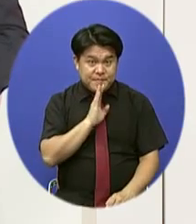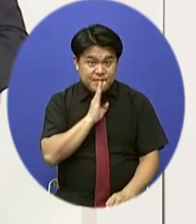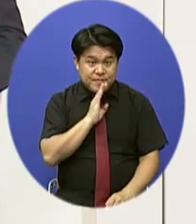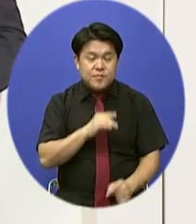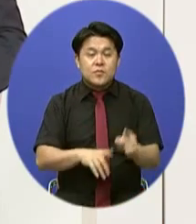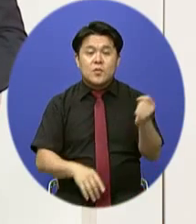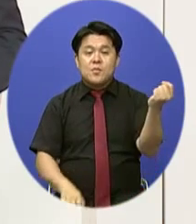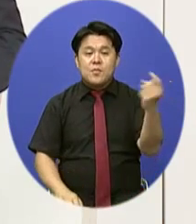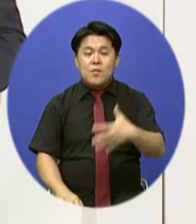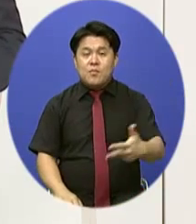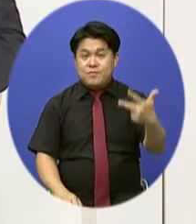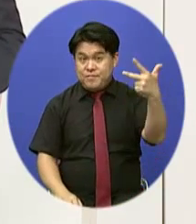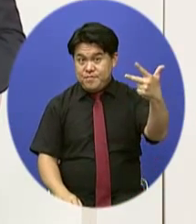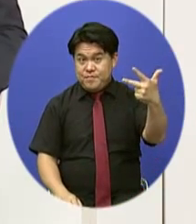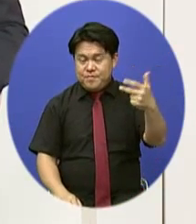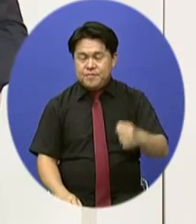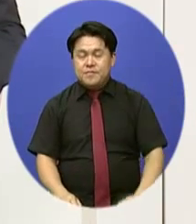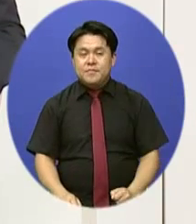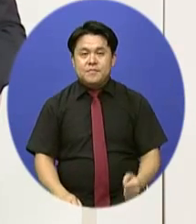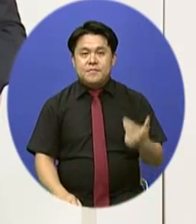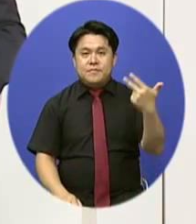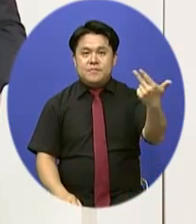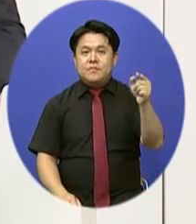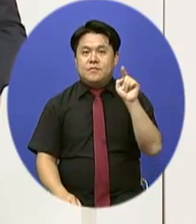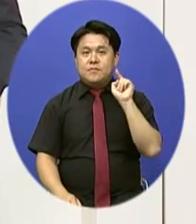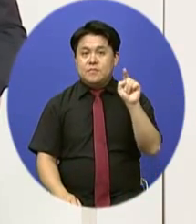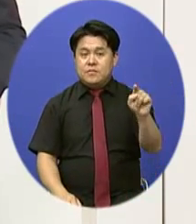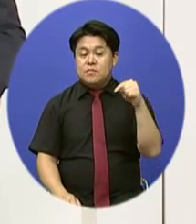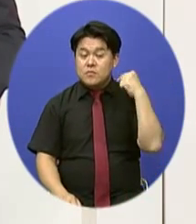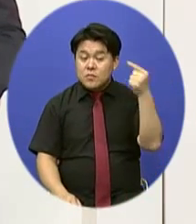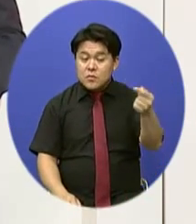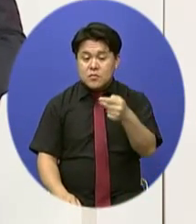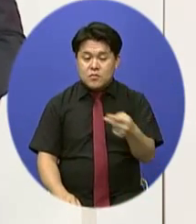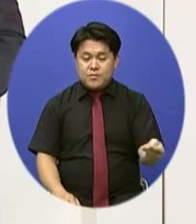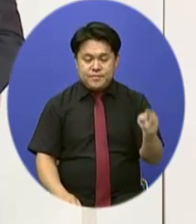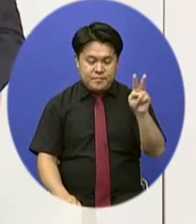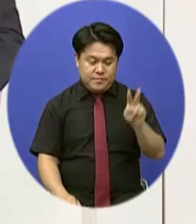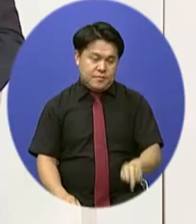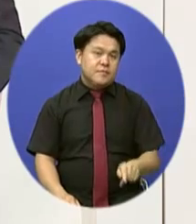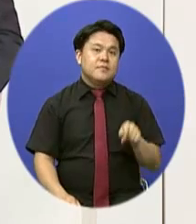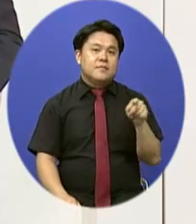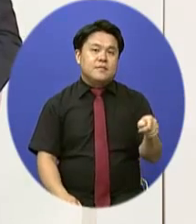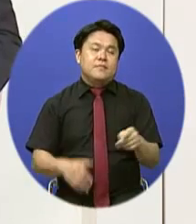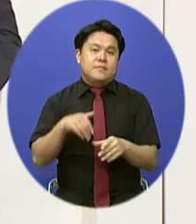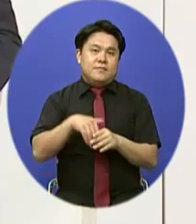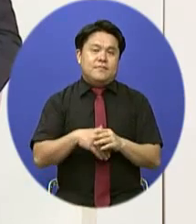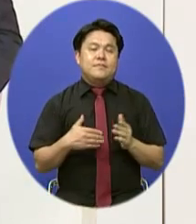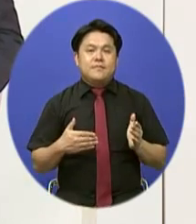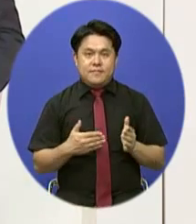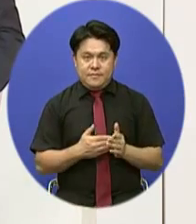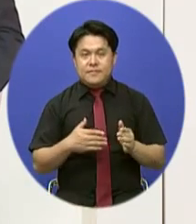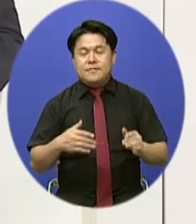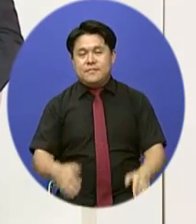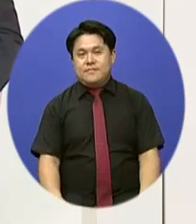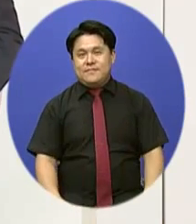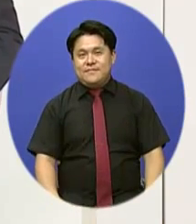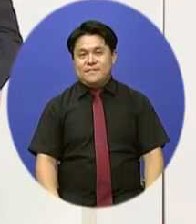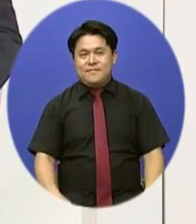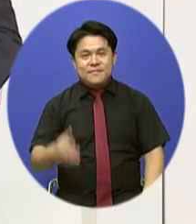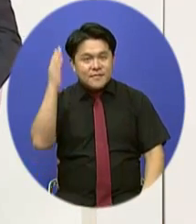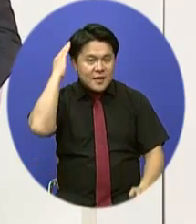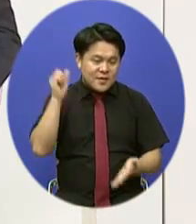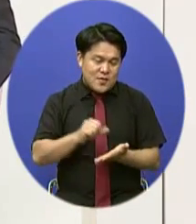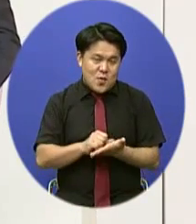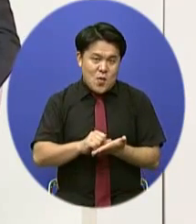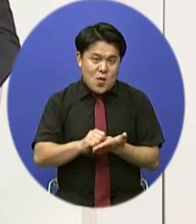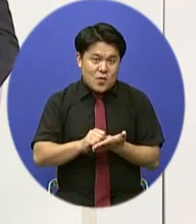3번 누르셔서 7번 참여자이기 때문에 네. 7번을 누르시고 우물정자를 누르면 네. 심사가 완료됩니다. 네.